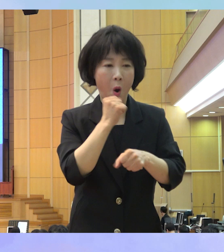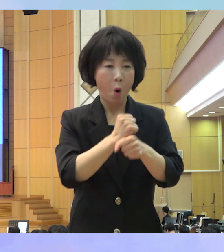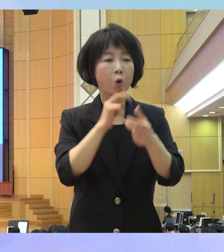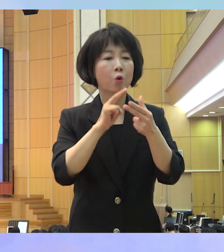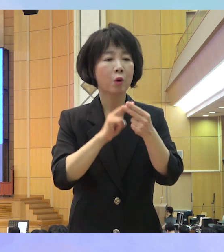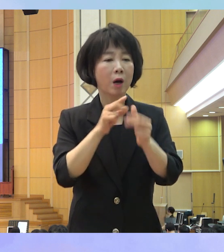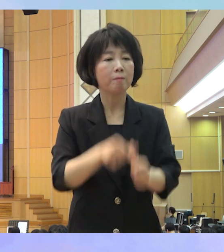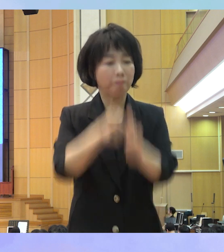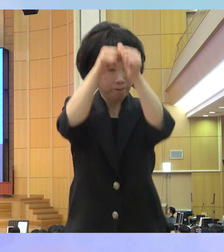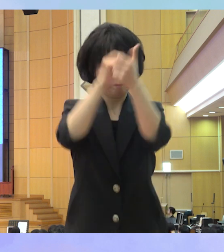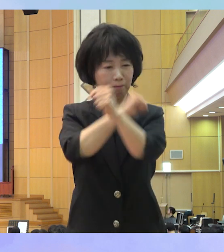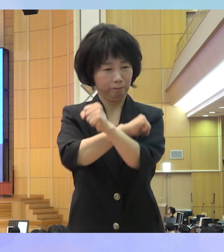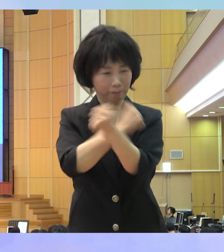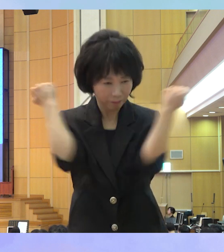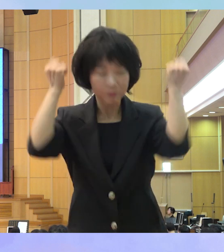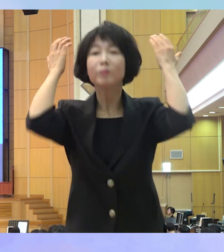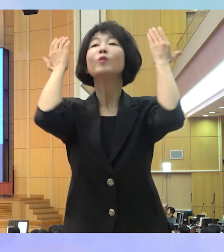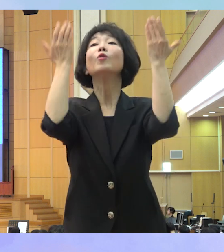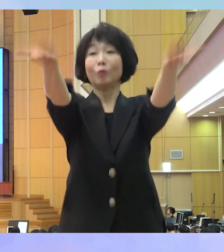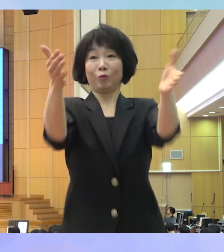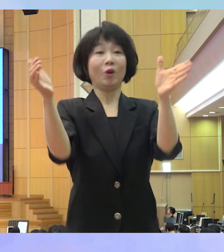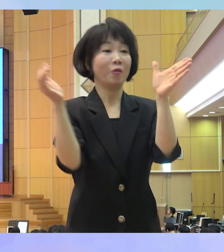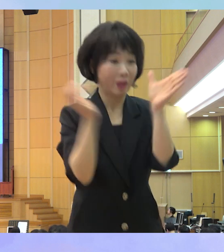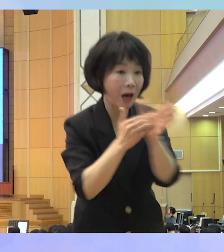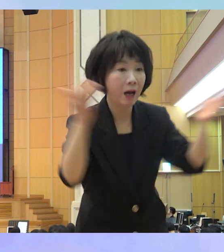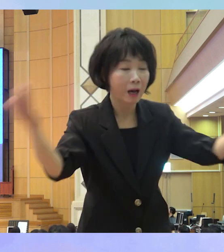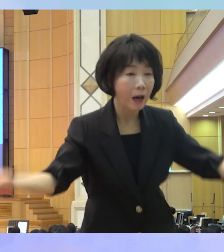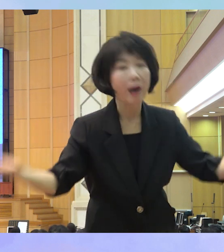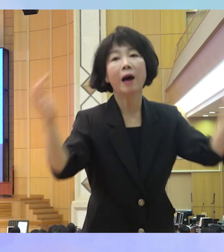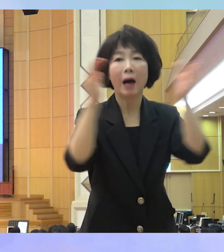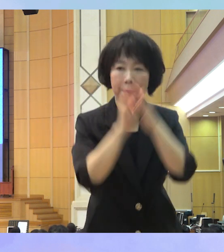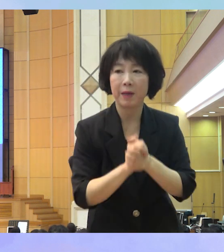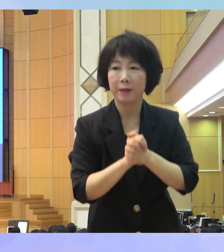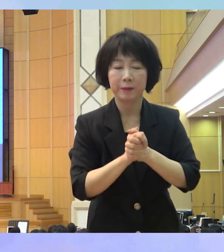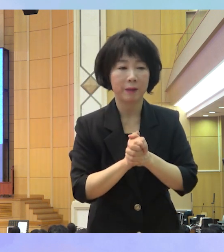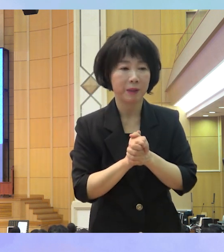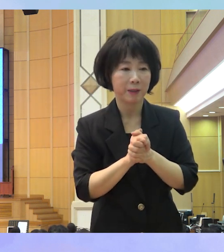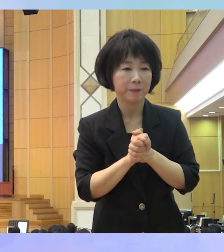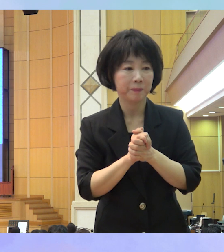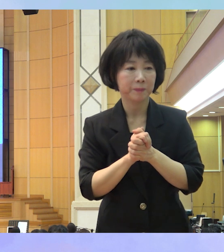뭐와? 거룩함과 구속함이 뭐했으니? 되셨으니.